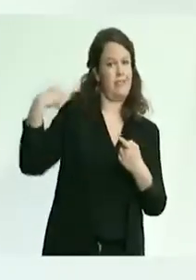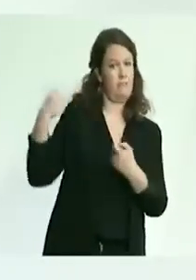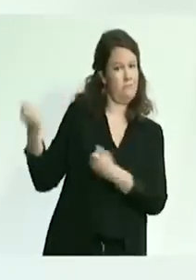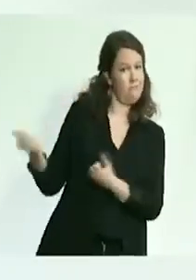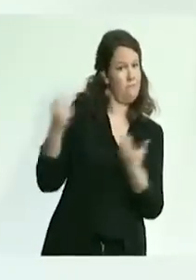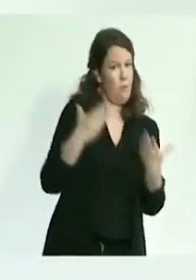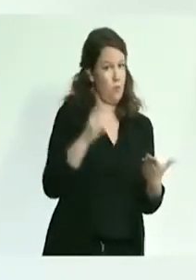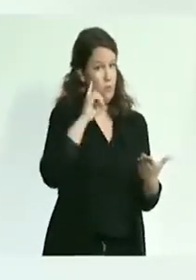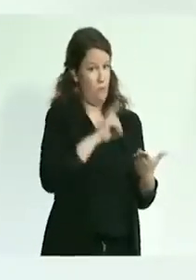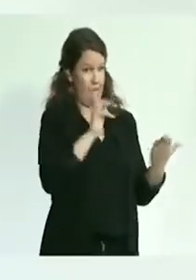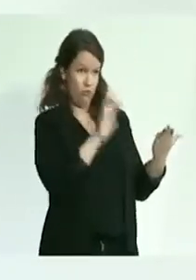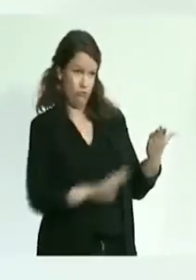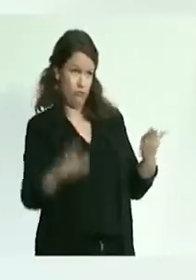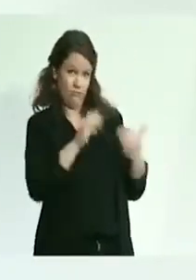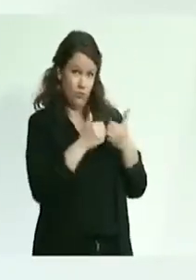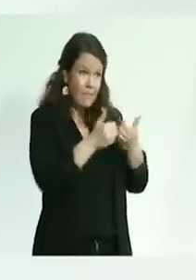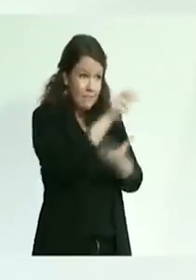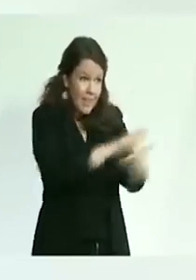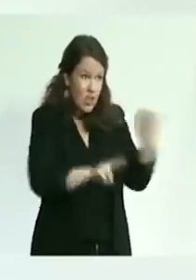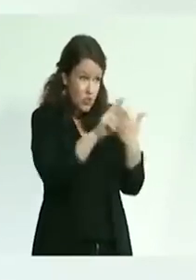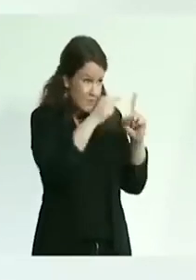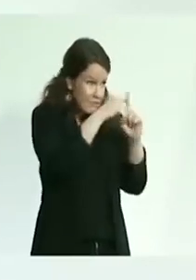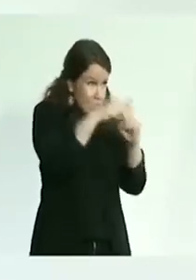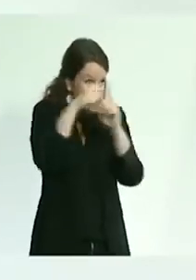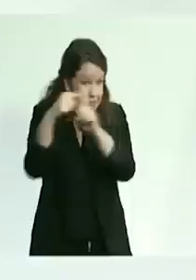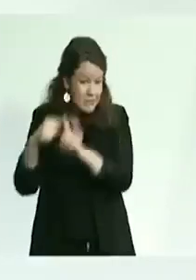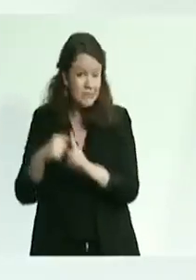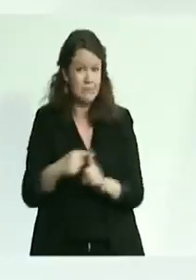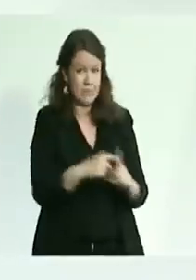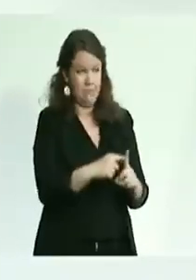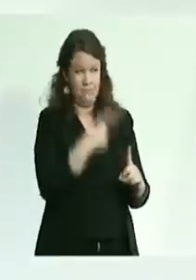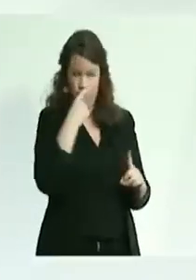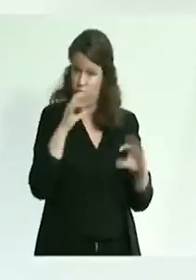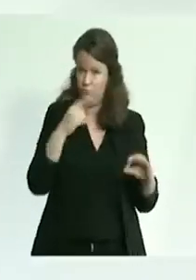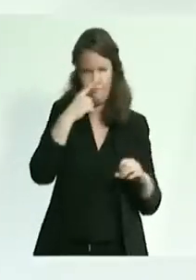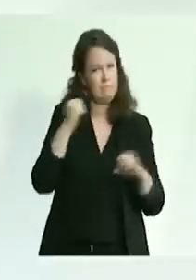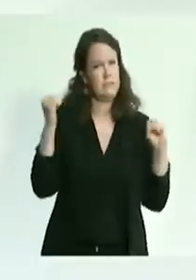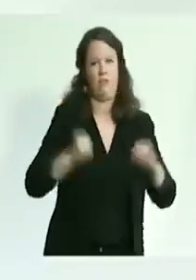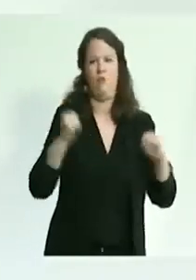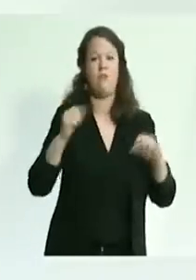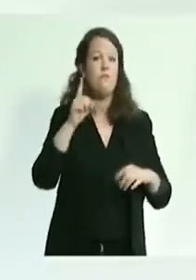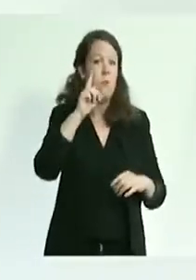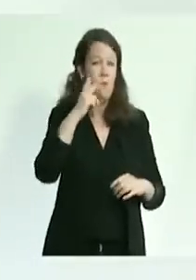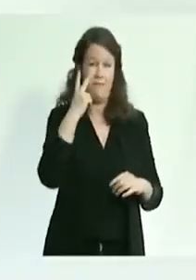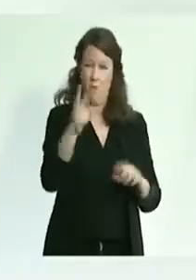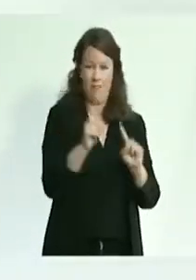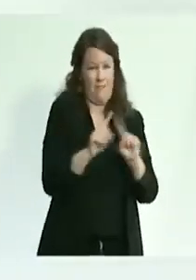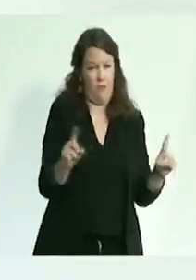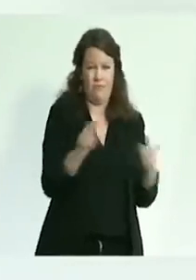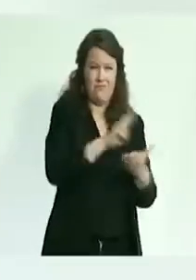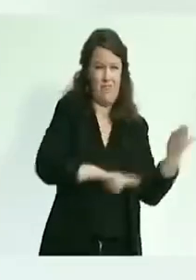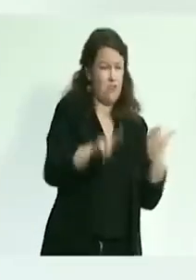crise virale. Elle est plus que jamais pertinente quand on constate l'importance des écarts observés entre les territoires. À